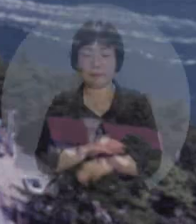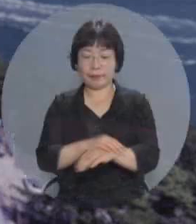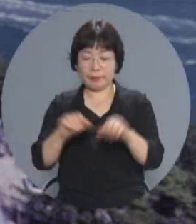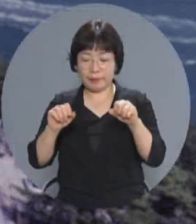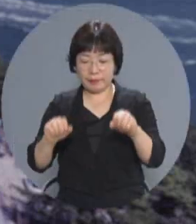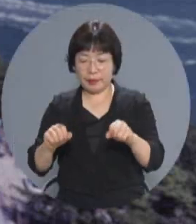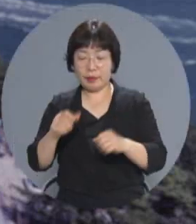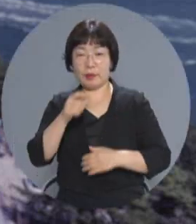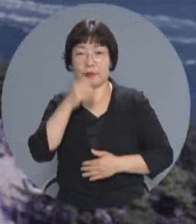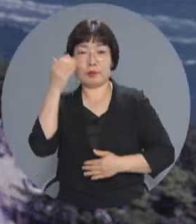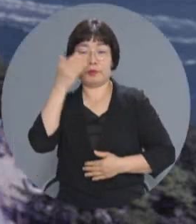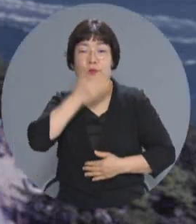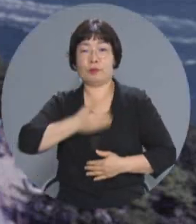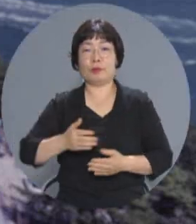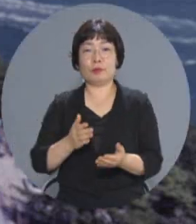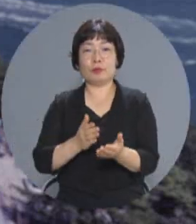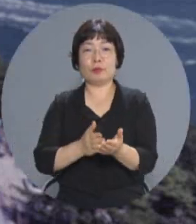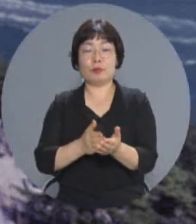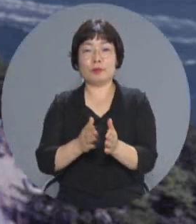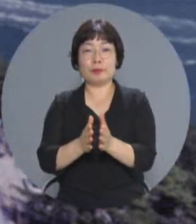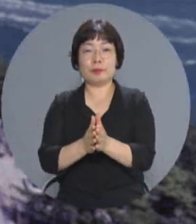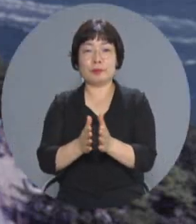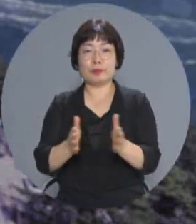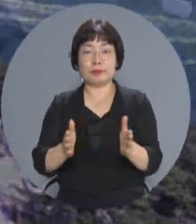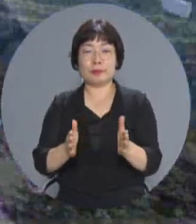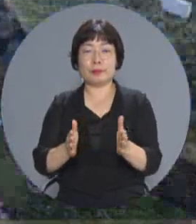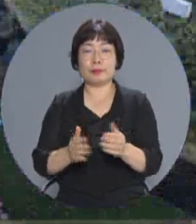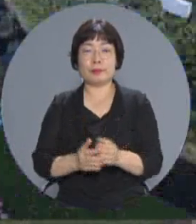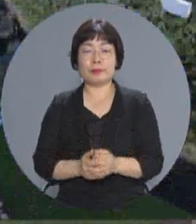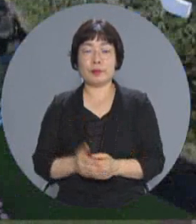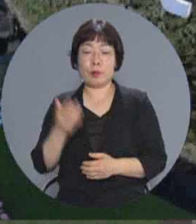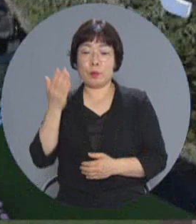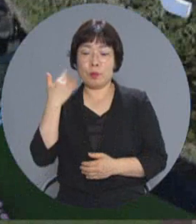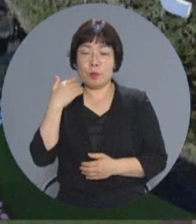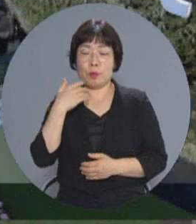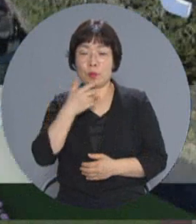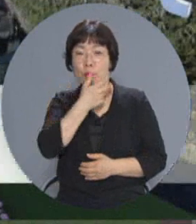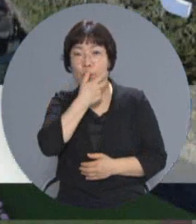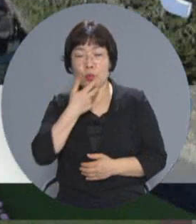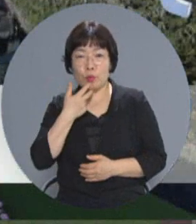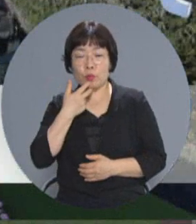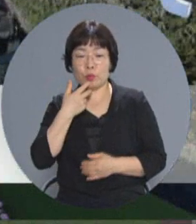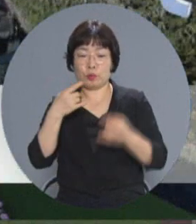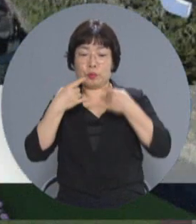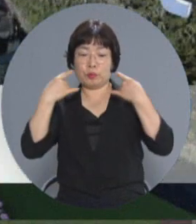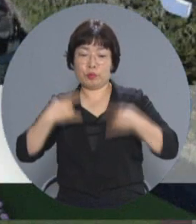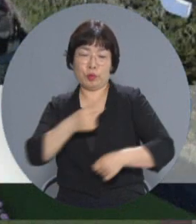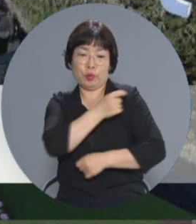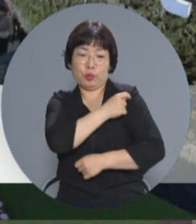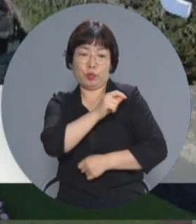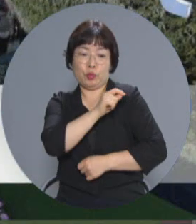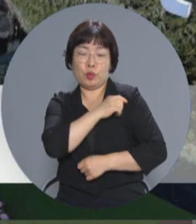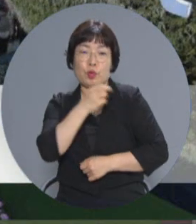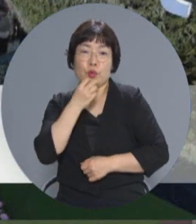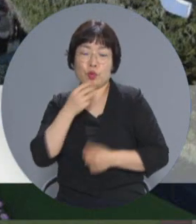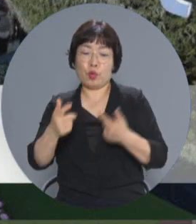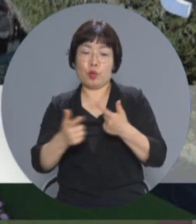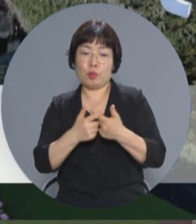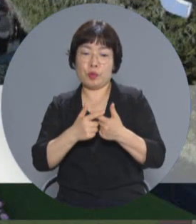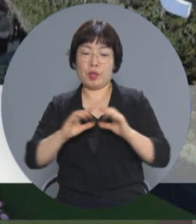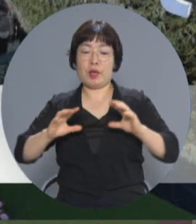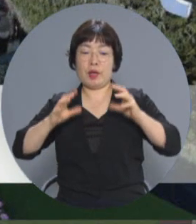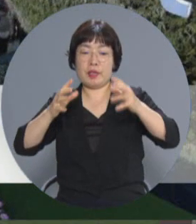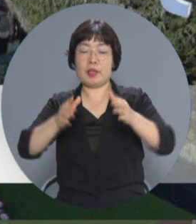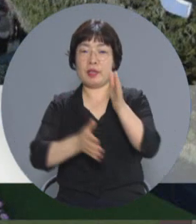여러분 안녕하십니까? 여수 MBC 뉴스데스크입니다. 최근 런던과 파리, 서울과 부산 등 전 세계 도시들이